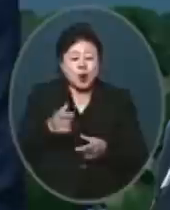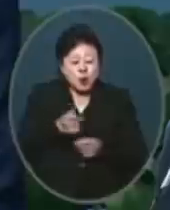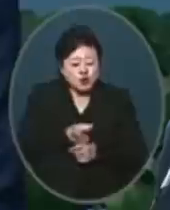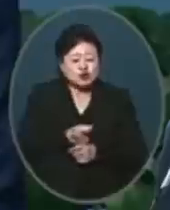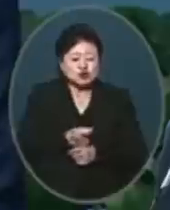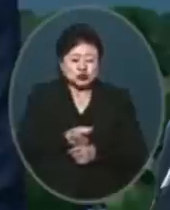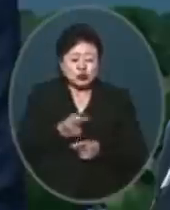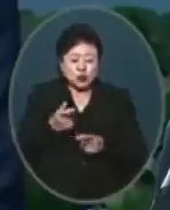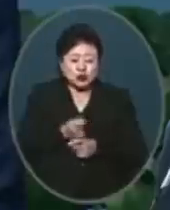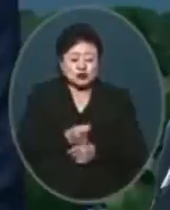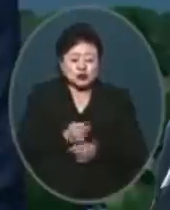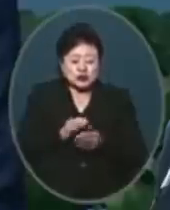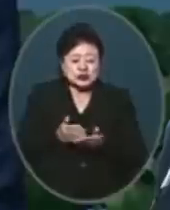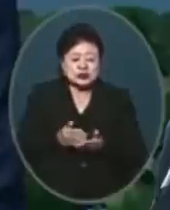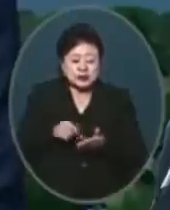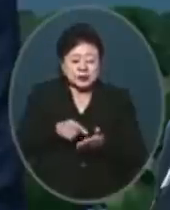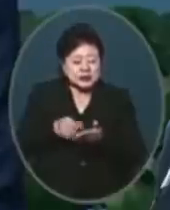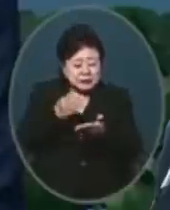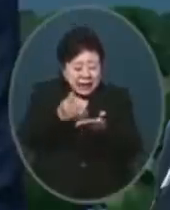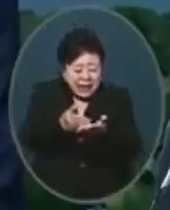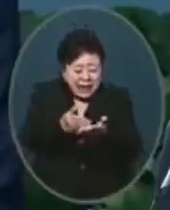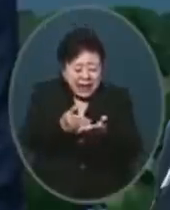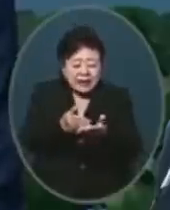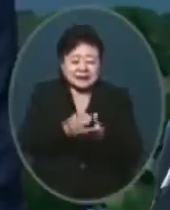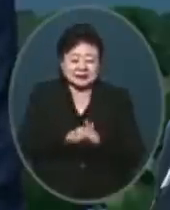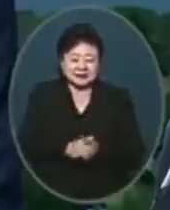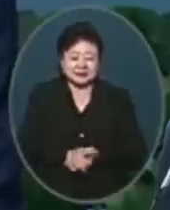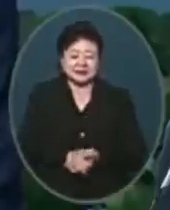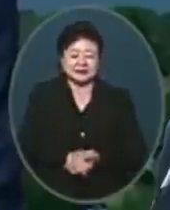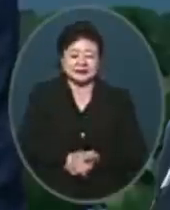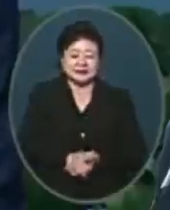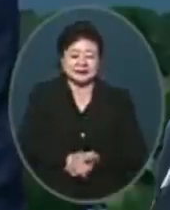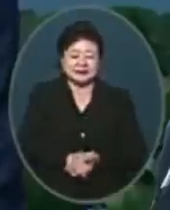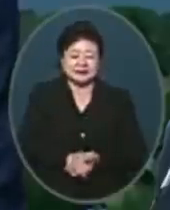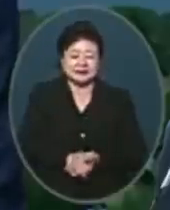원수를 직접 갖지 말라고 하나님께서는 말씀하십니다.